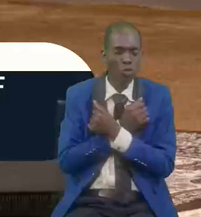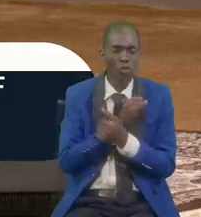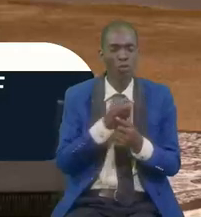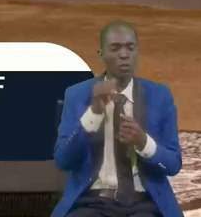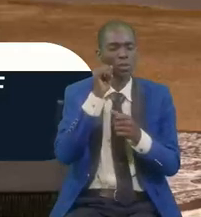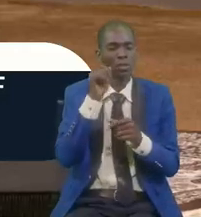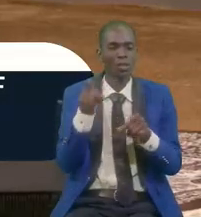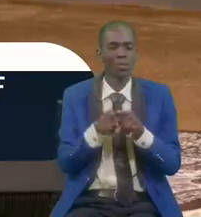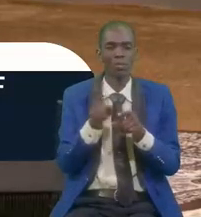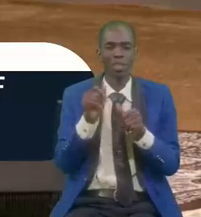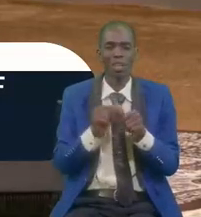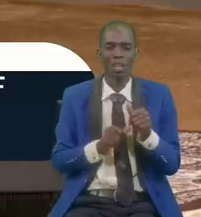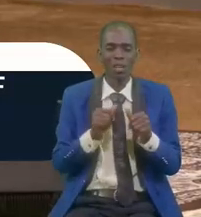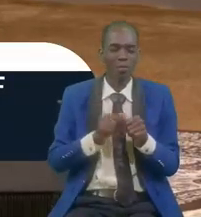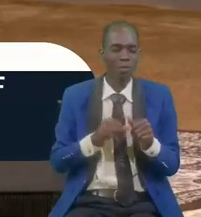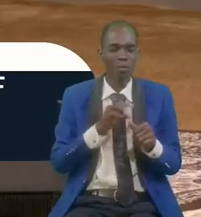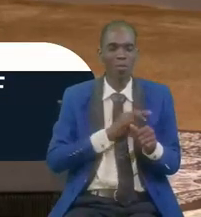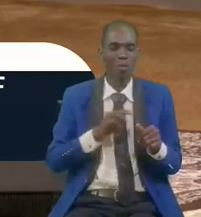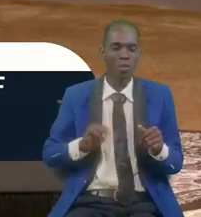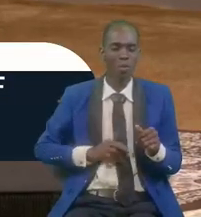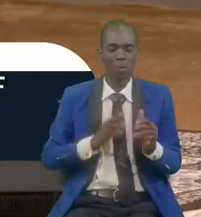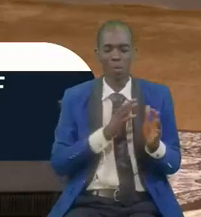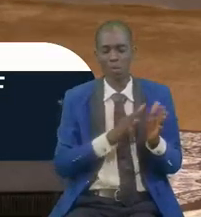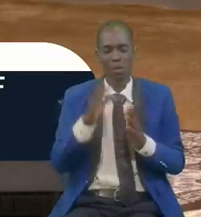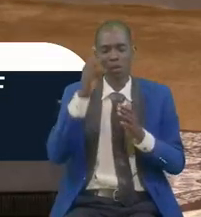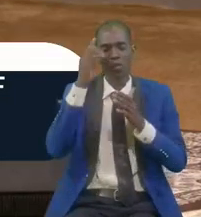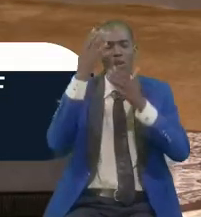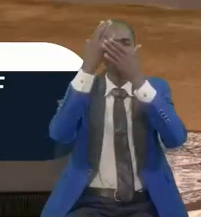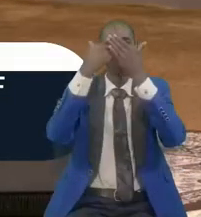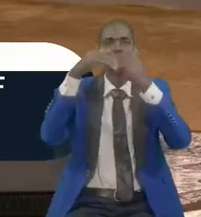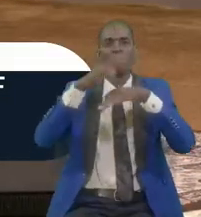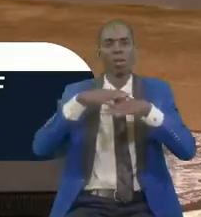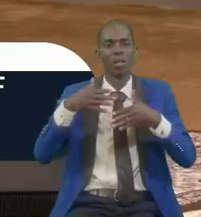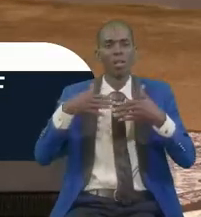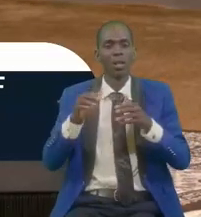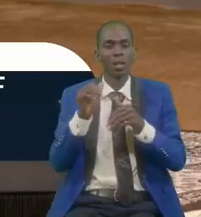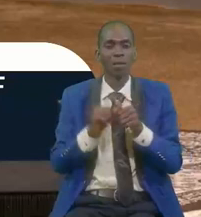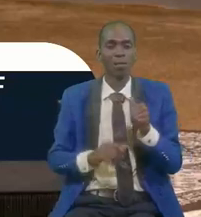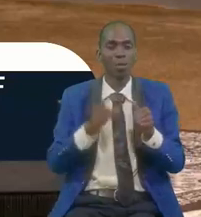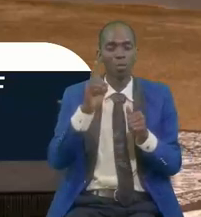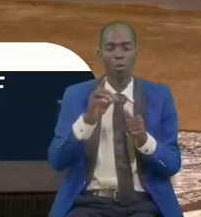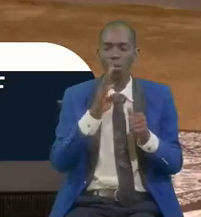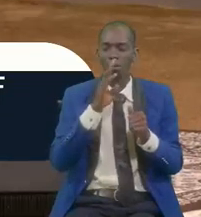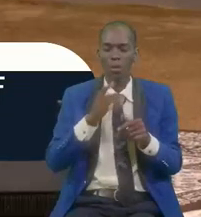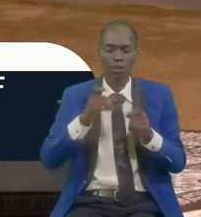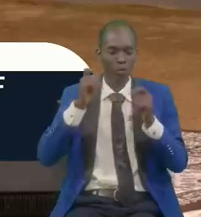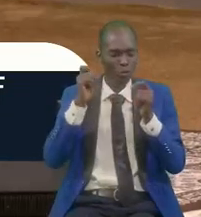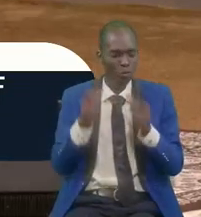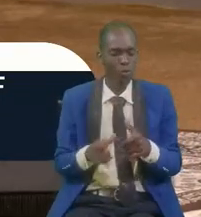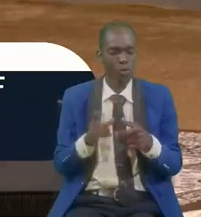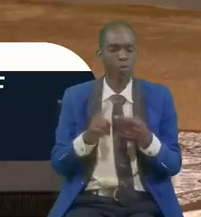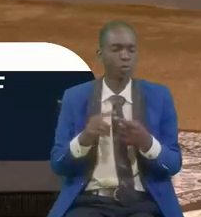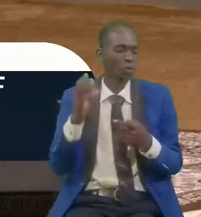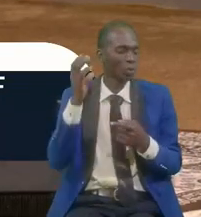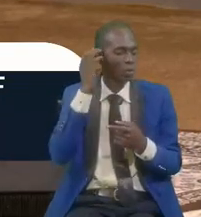sœur, que chaque candidat du ciel, que chaque homme